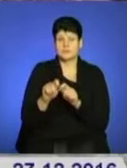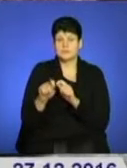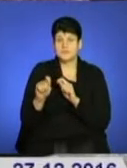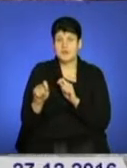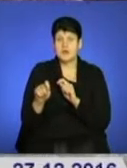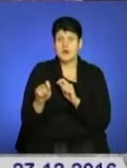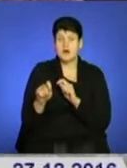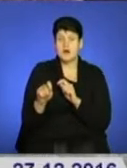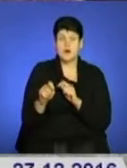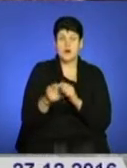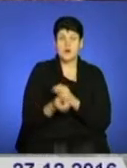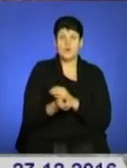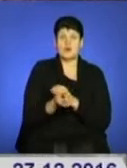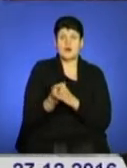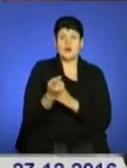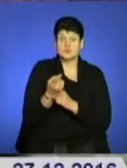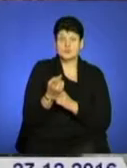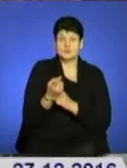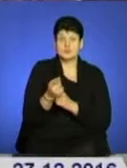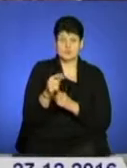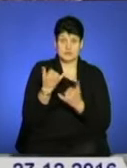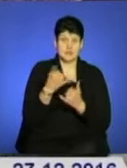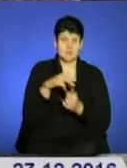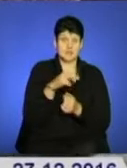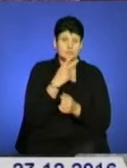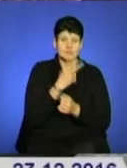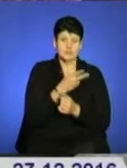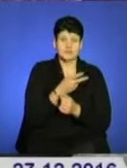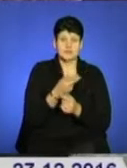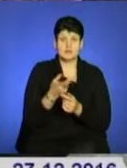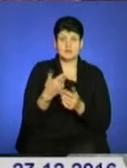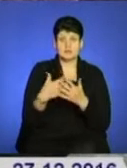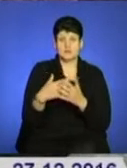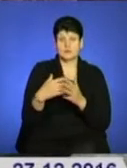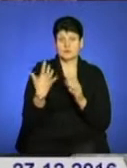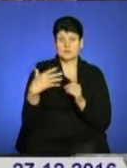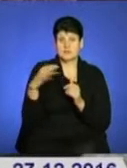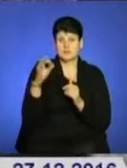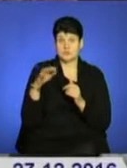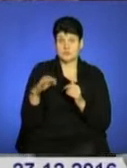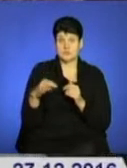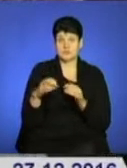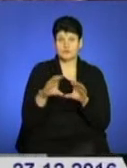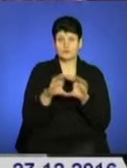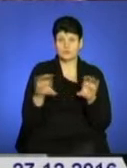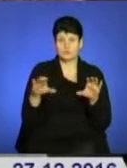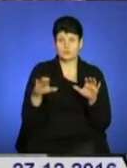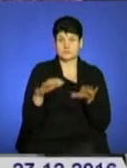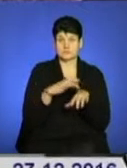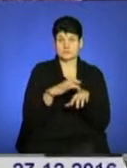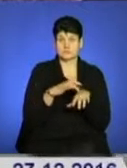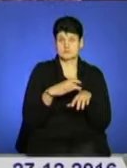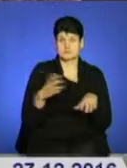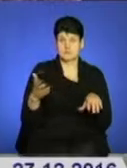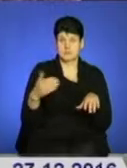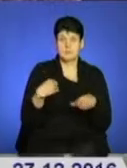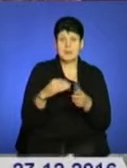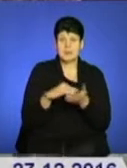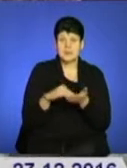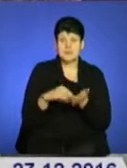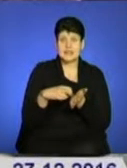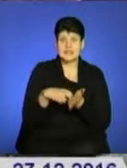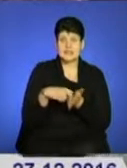ми пішли подивилися в наш підвал, а то ми давно бачили, це було зимою, вони до осені вони повинні були